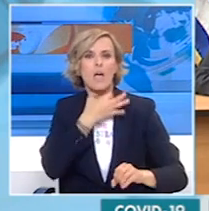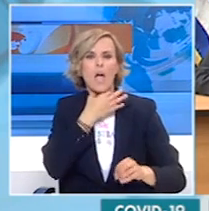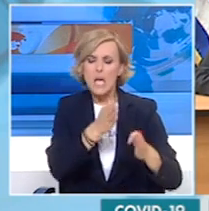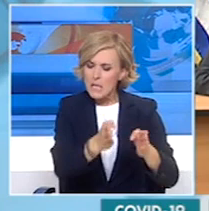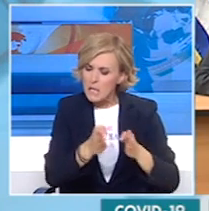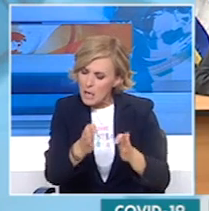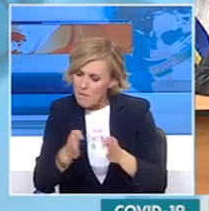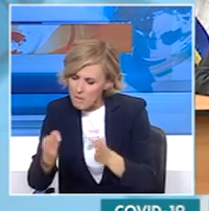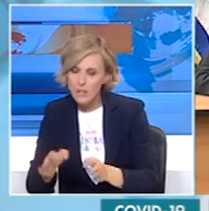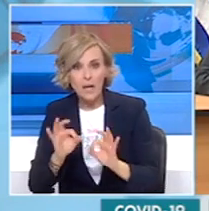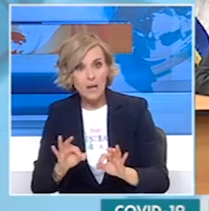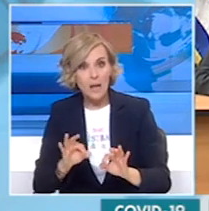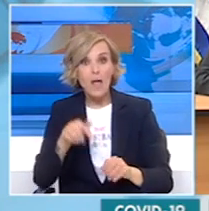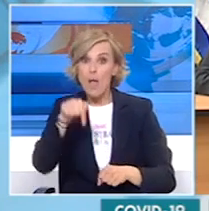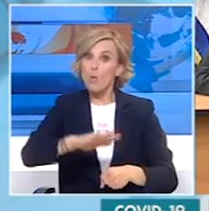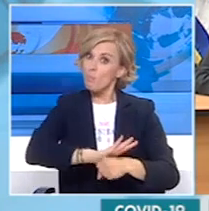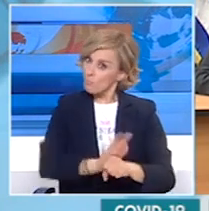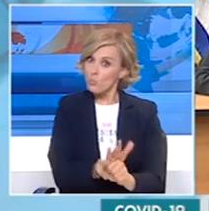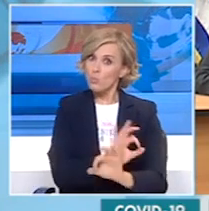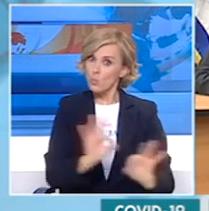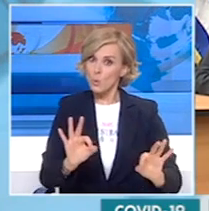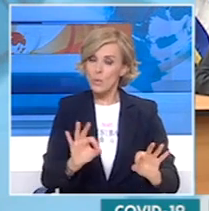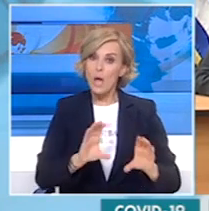νοσοκομείων της χώρας σε ιατρικά αέρια με έμφαση το οξυγόνο?